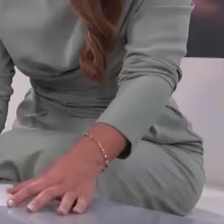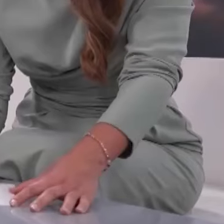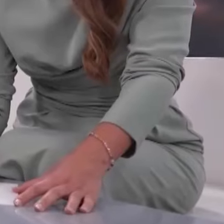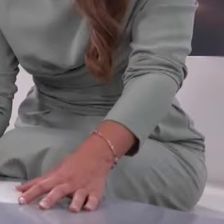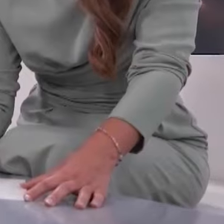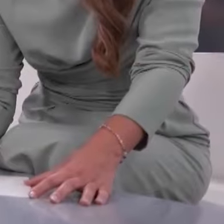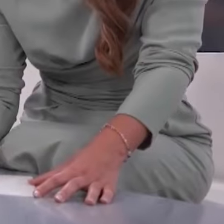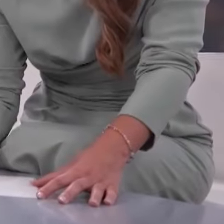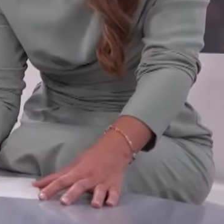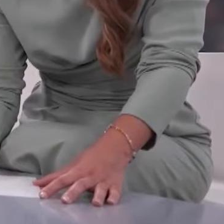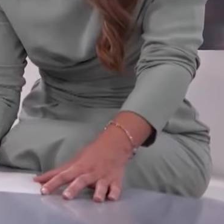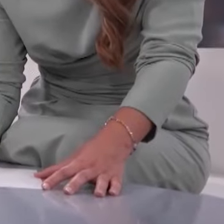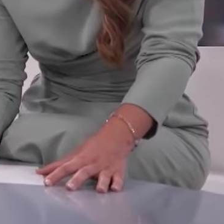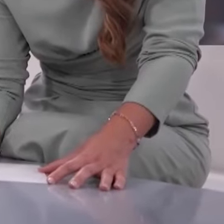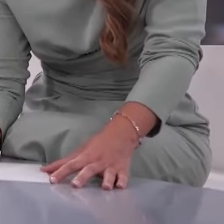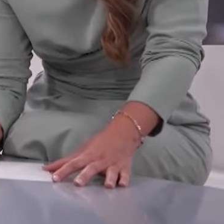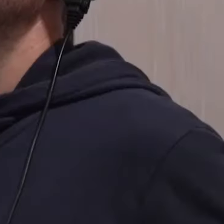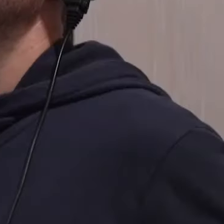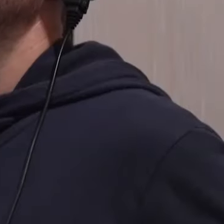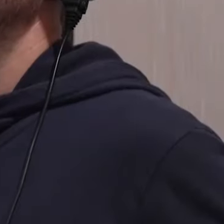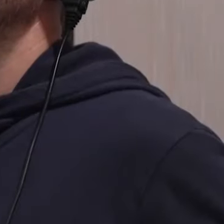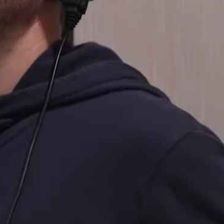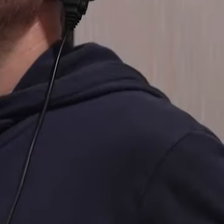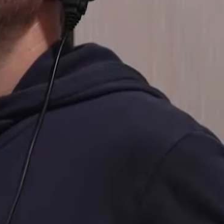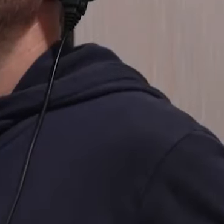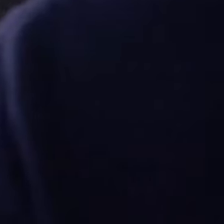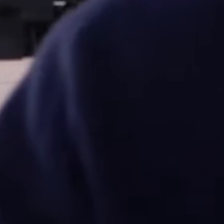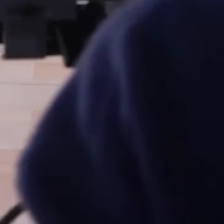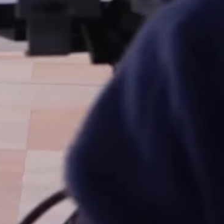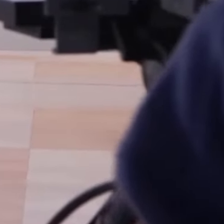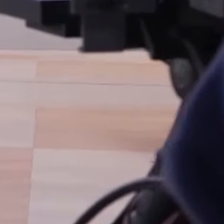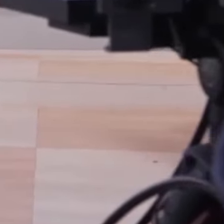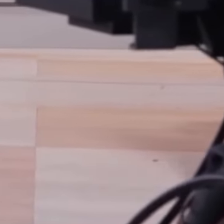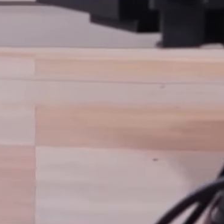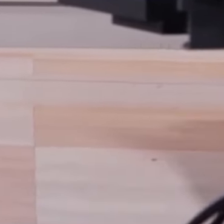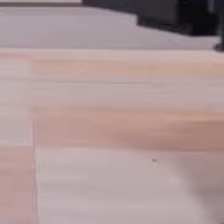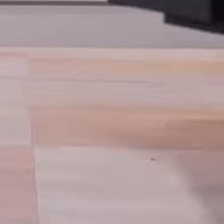и смыслом. Проведи драгоценные утренние часы с пользой.